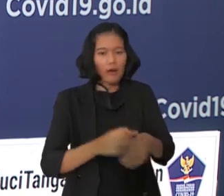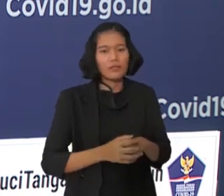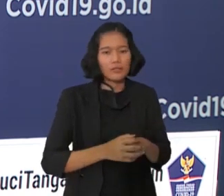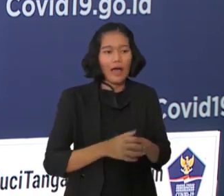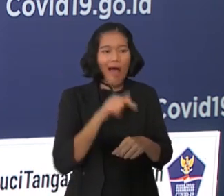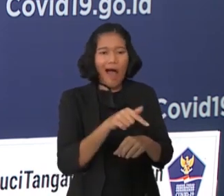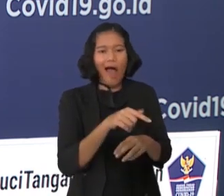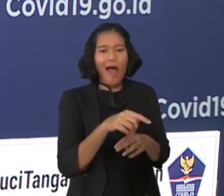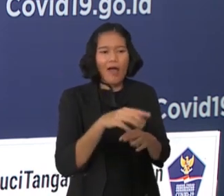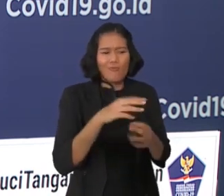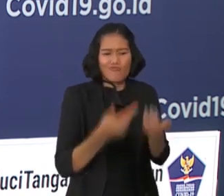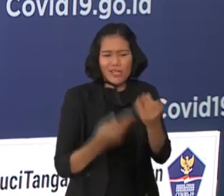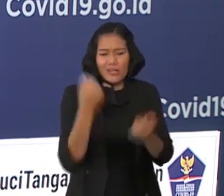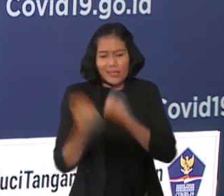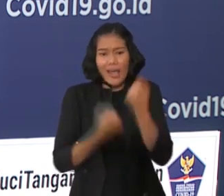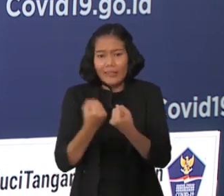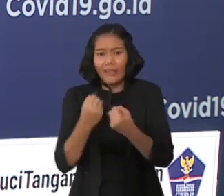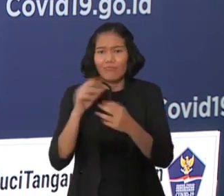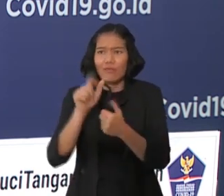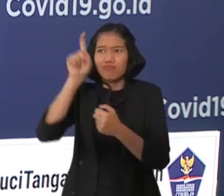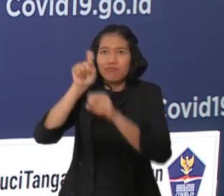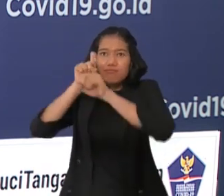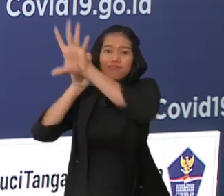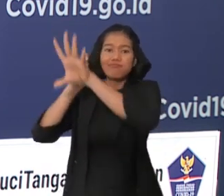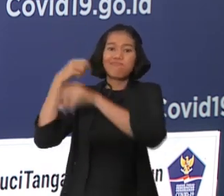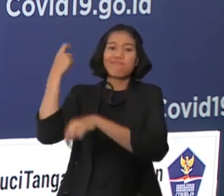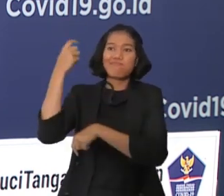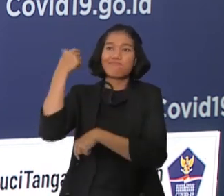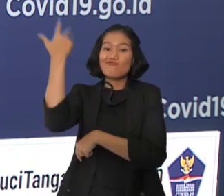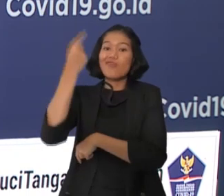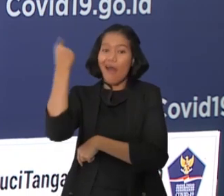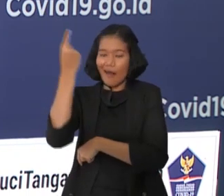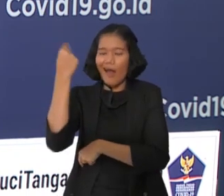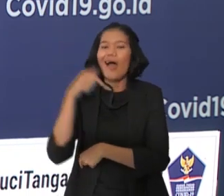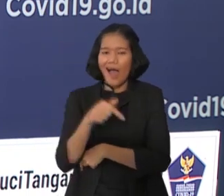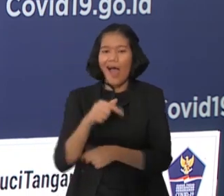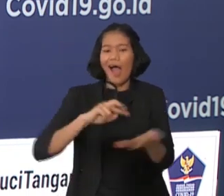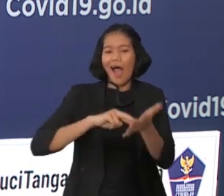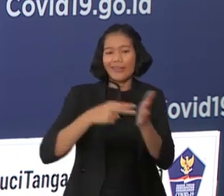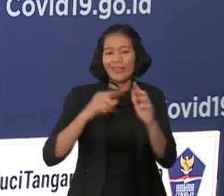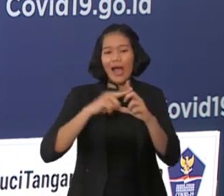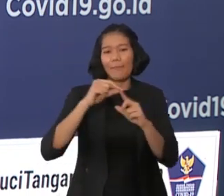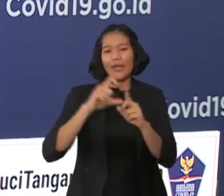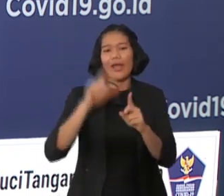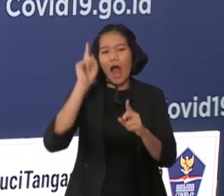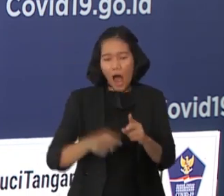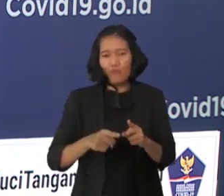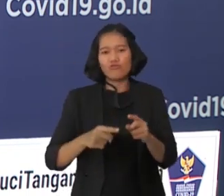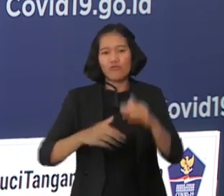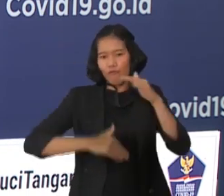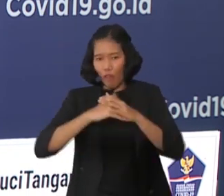menimbulkan aerosol maka APD yang digunakan harus lebih lengkap yaitu